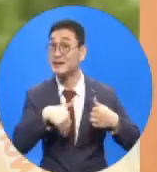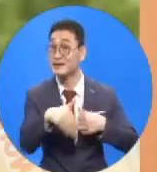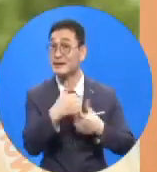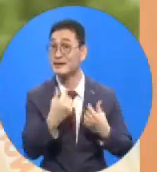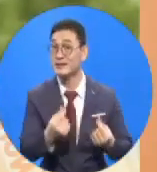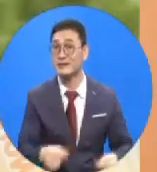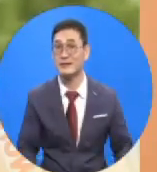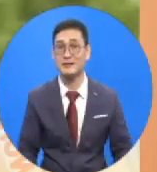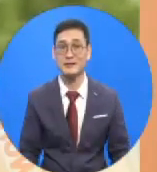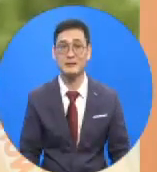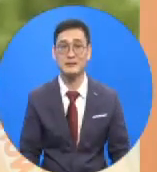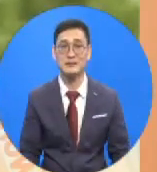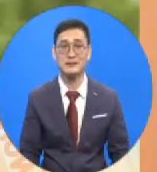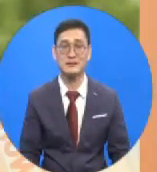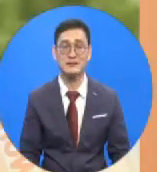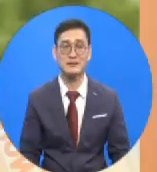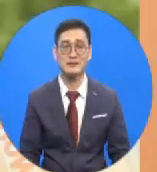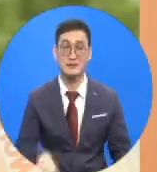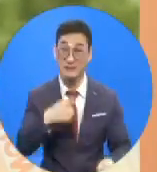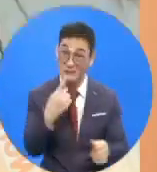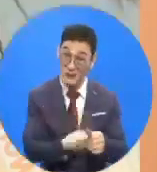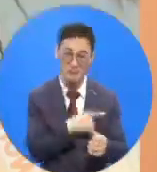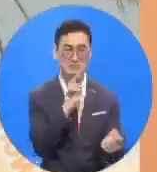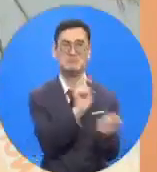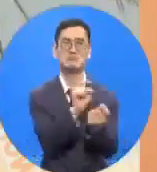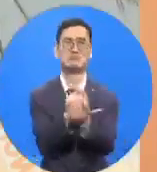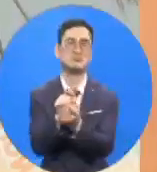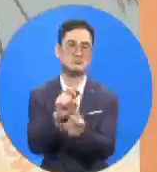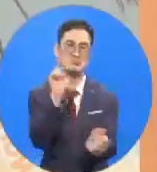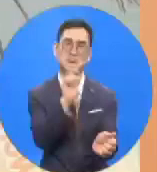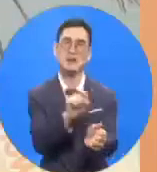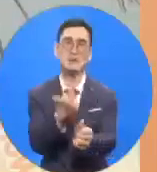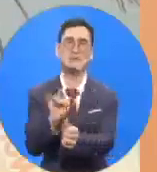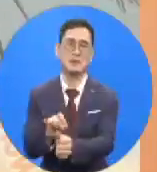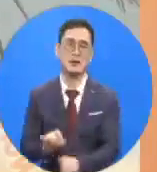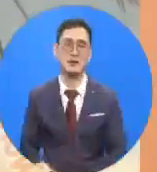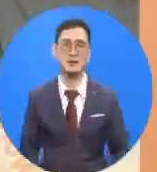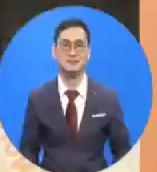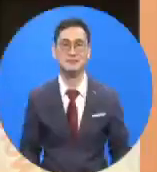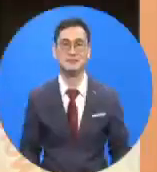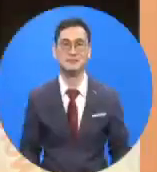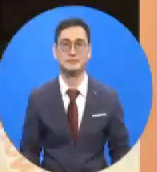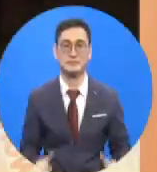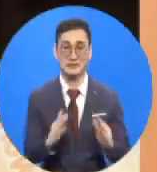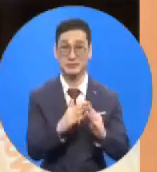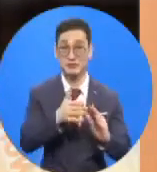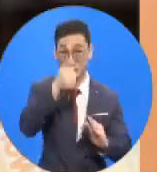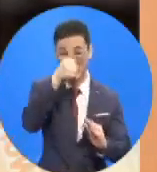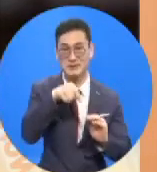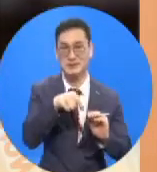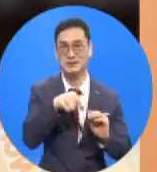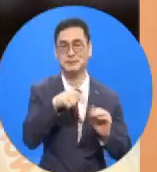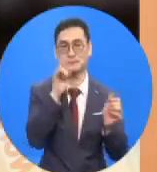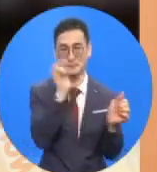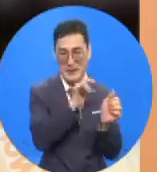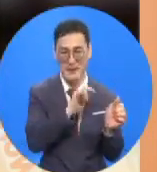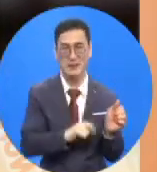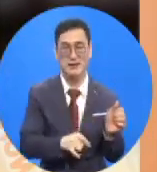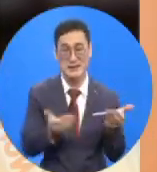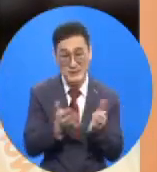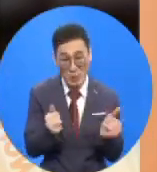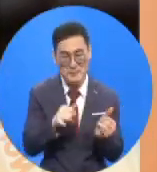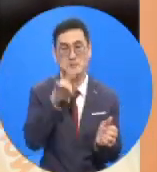확신이 안 되는 이상한거 아닐까요 그래서 이 게스트하우스에 운영자 합친 됐구요 그리고 접촉했던 치과 확진